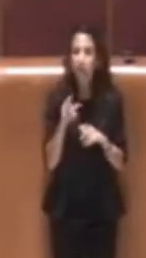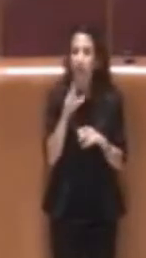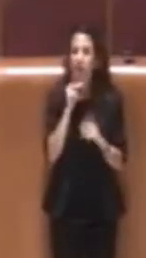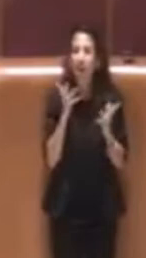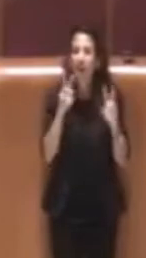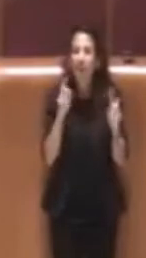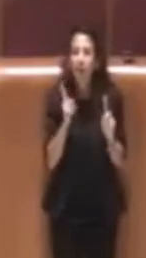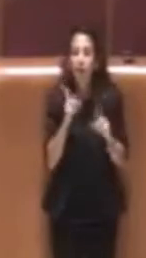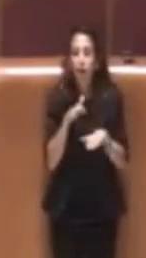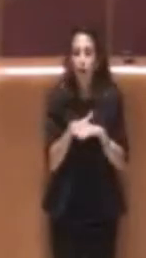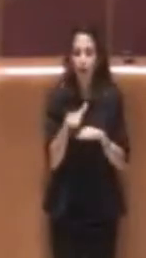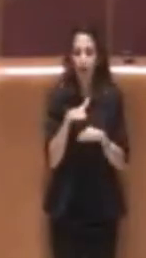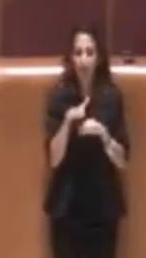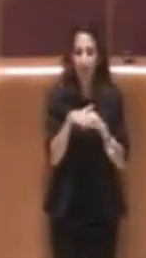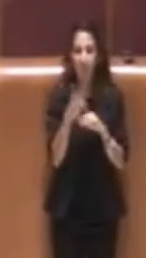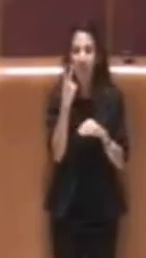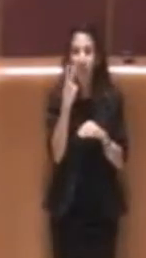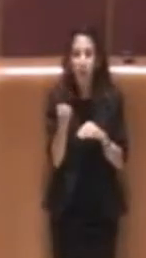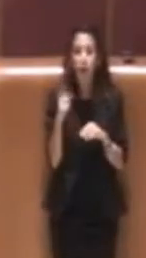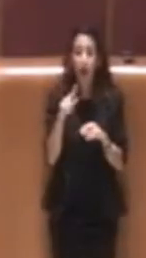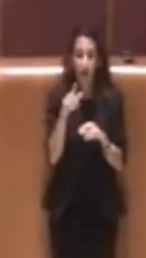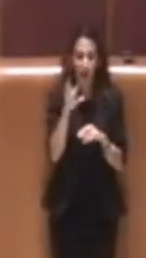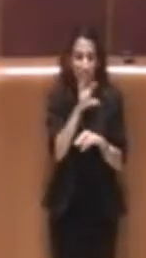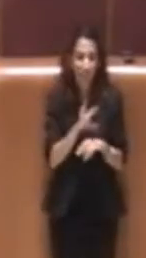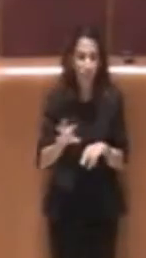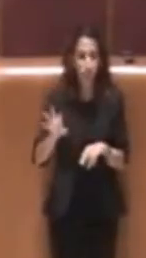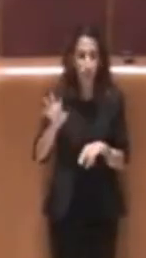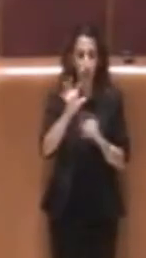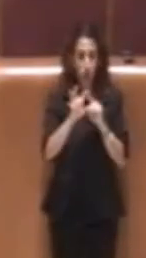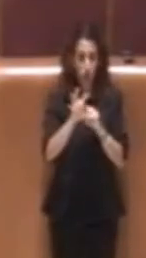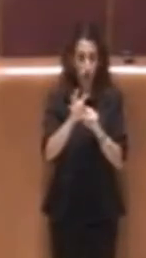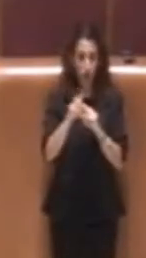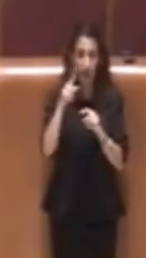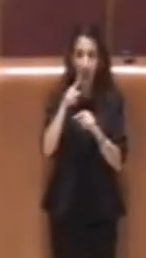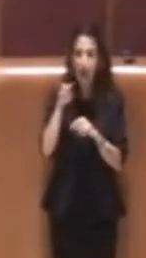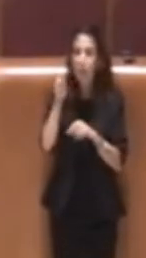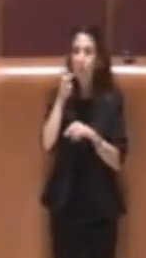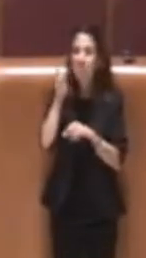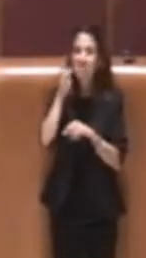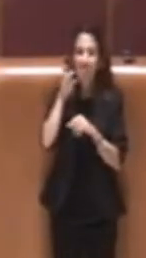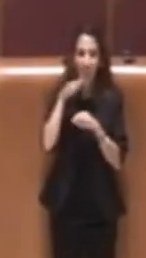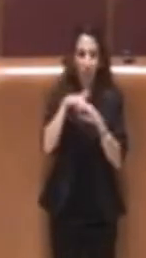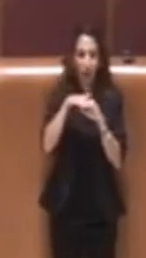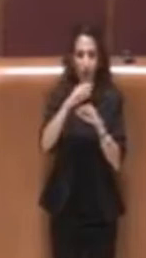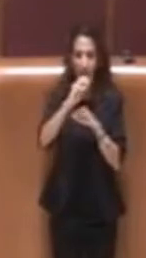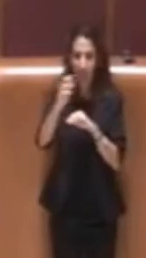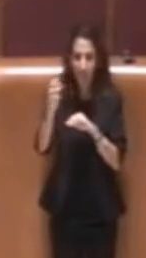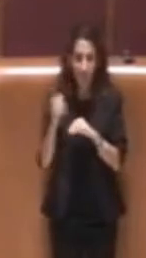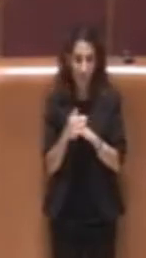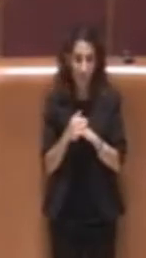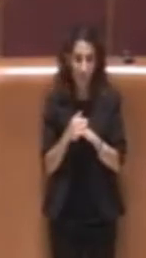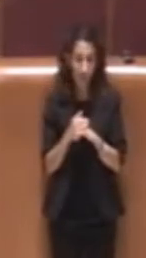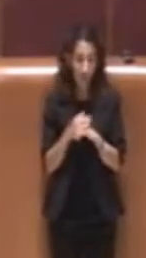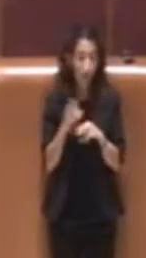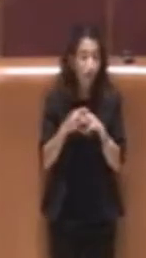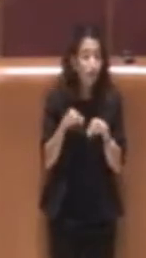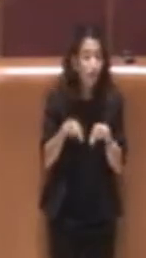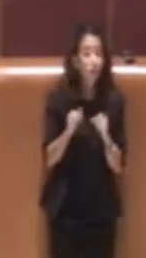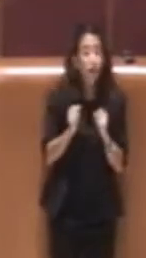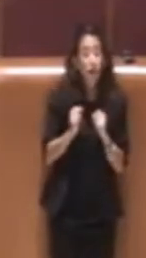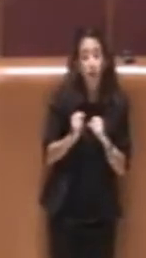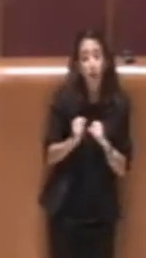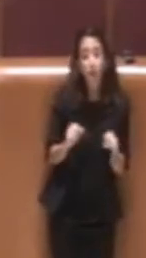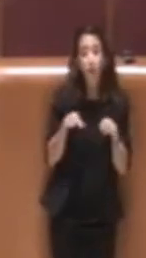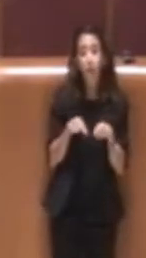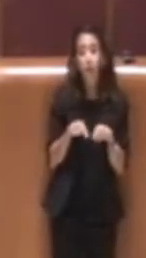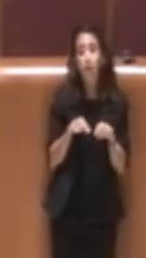che riguardano anche la Regione, ma riguardano anche i vari ministeri di competenza. E probabilmente Roma potrebbe essere una sorta